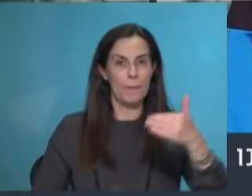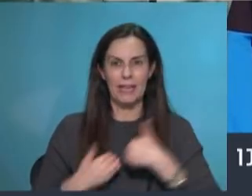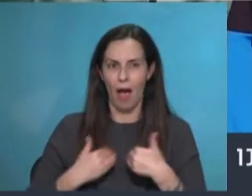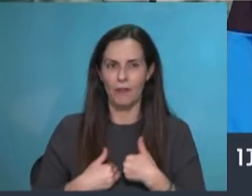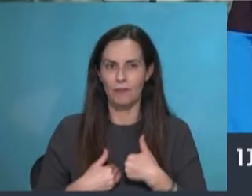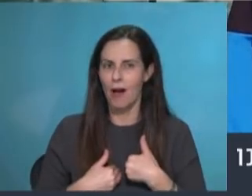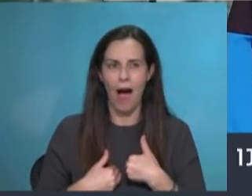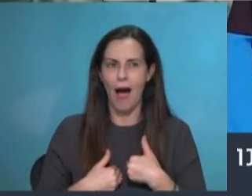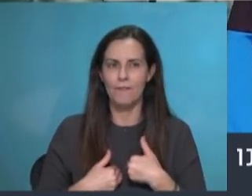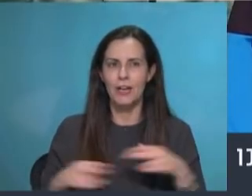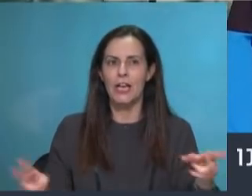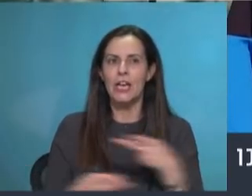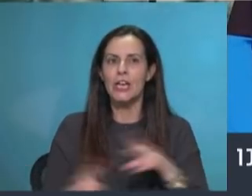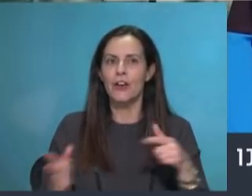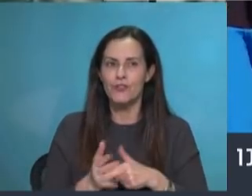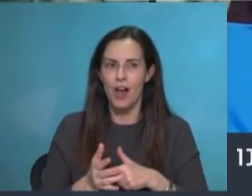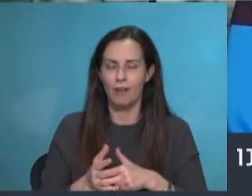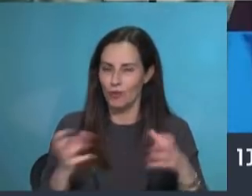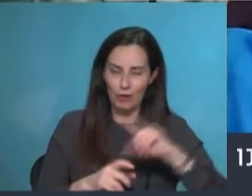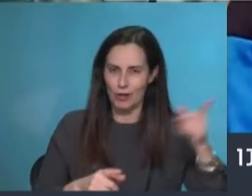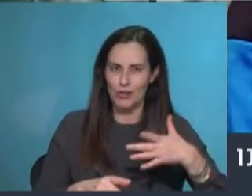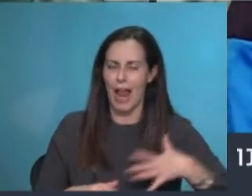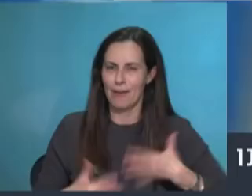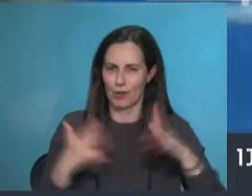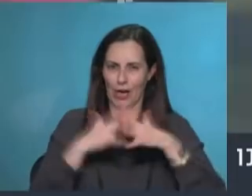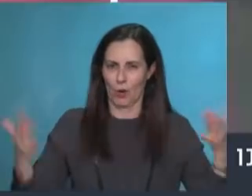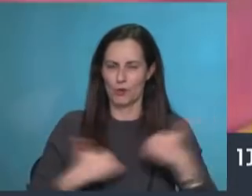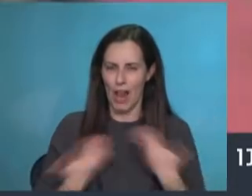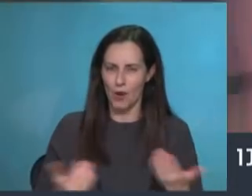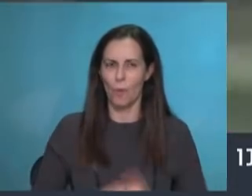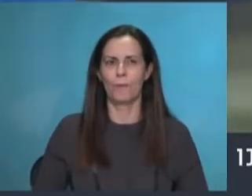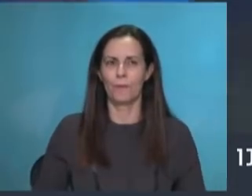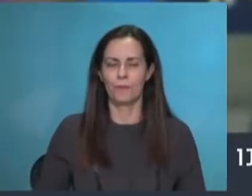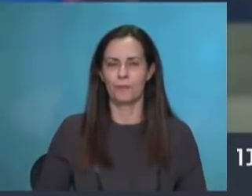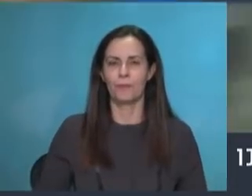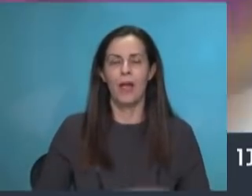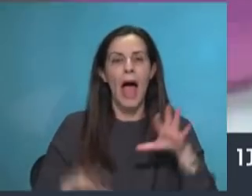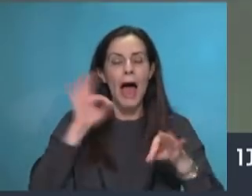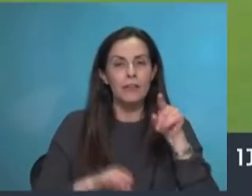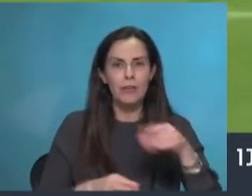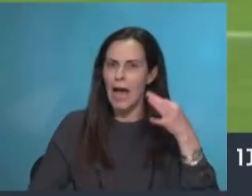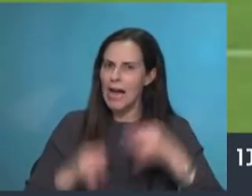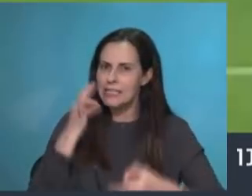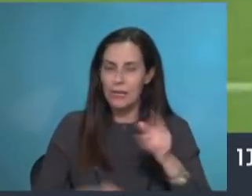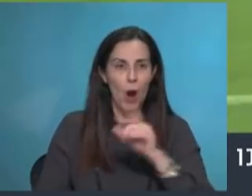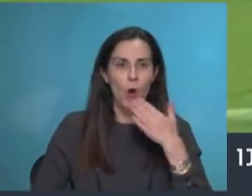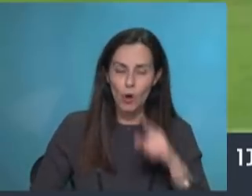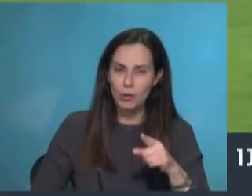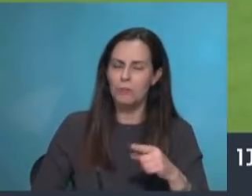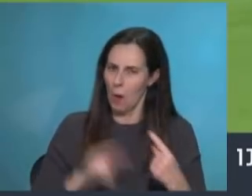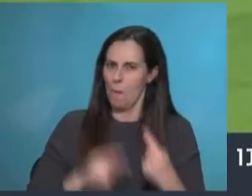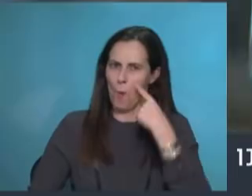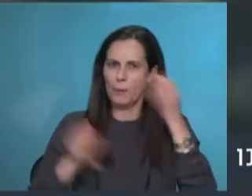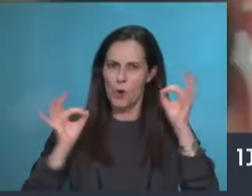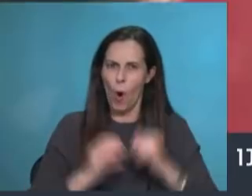but it's not possible that a team, that an opponent has a bigger heart than we have. בנבחרת של הרצוג, השחקנים הלא יהודים דומיננטיים